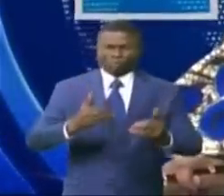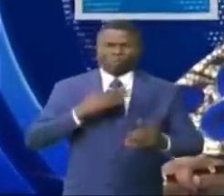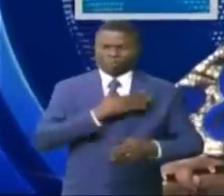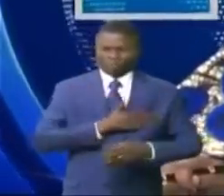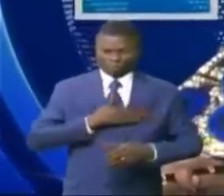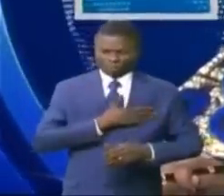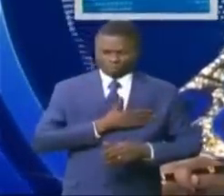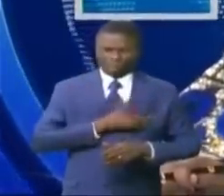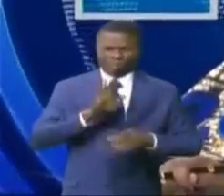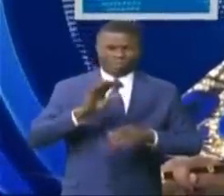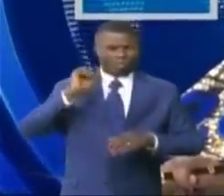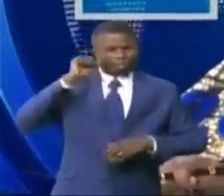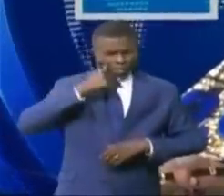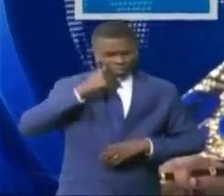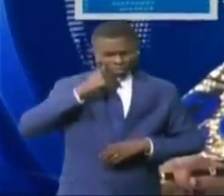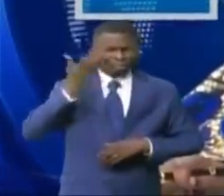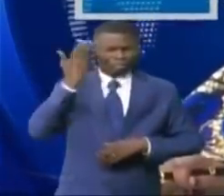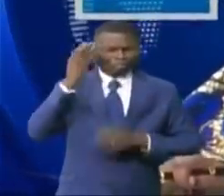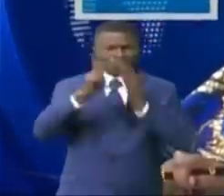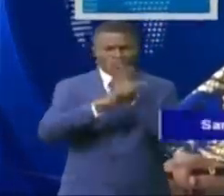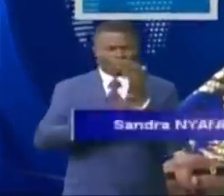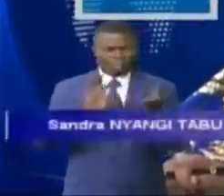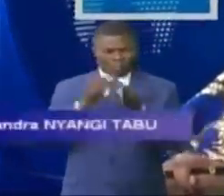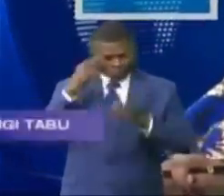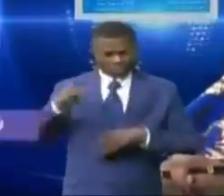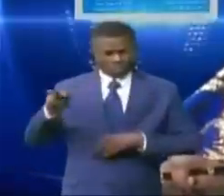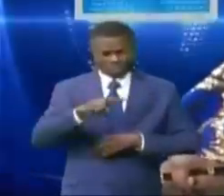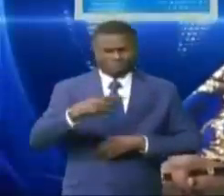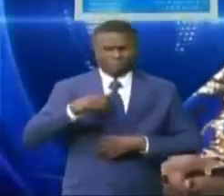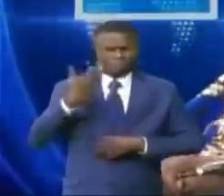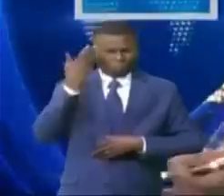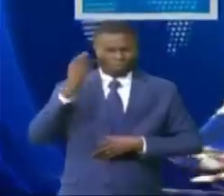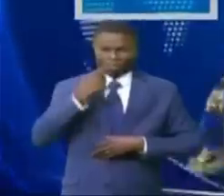à 23h Gaëtan Magalano. Moi, je vous reviens